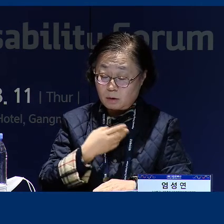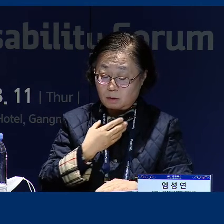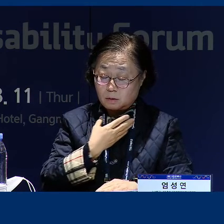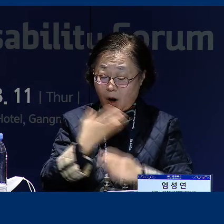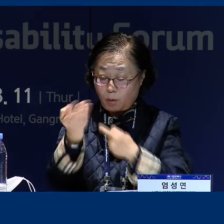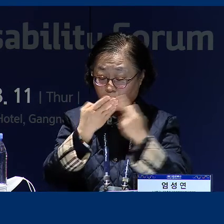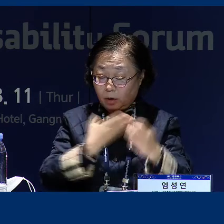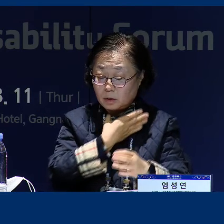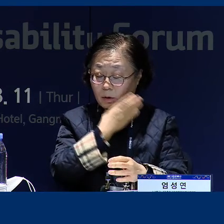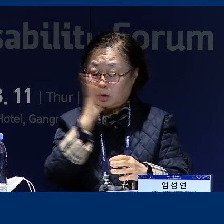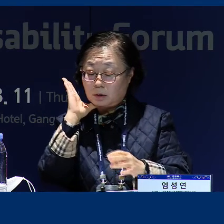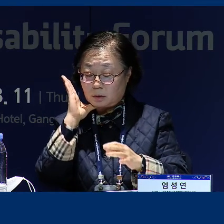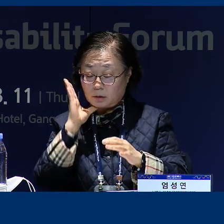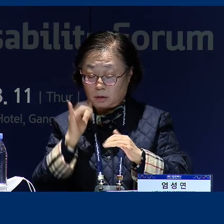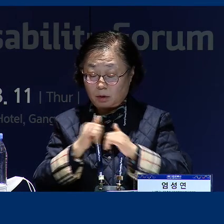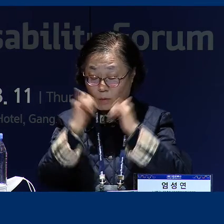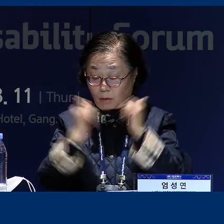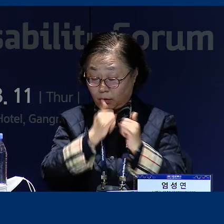있지만